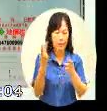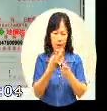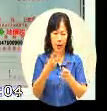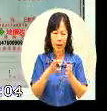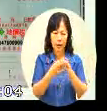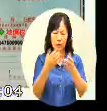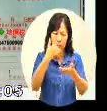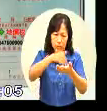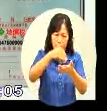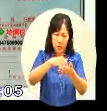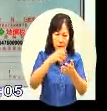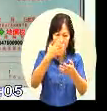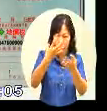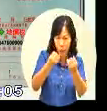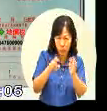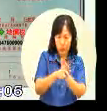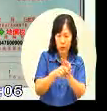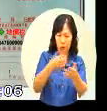公式算给大家看，